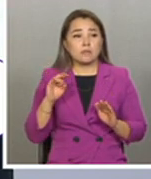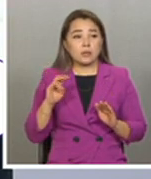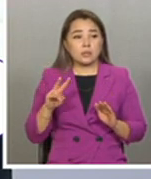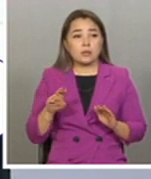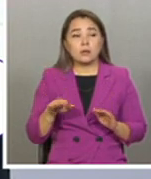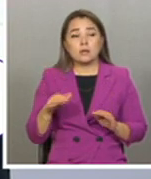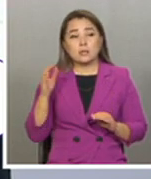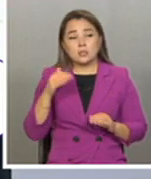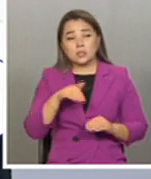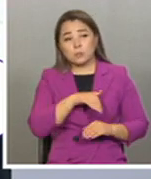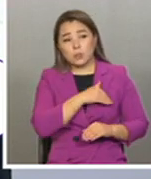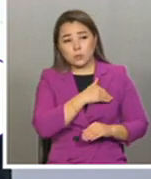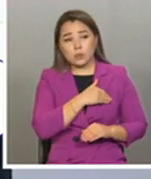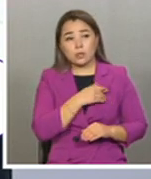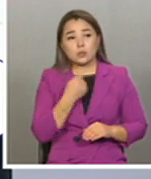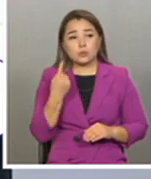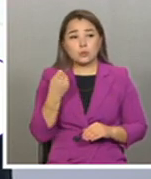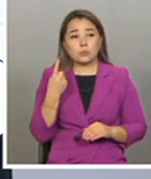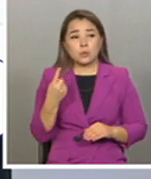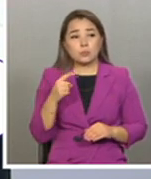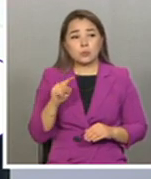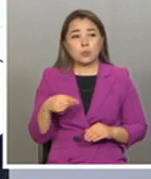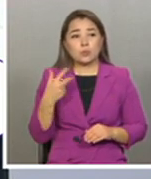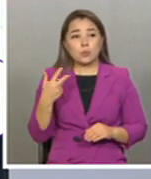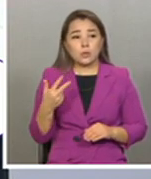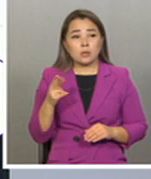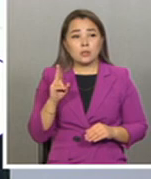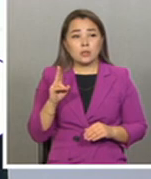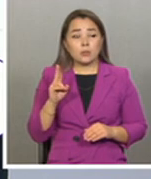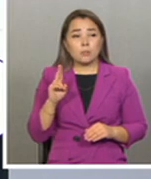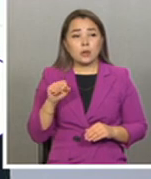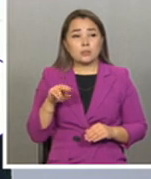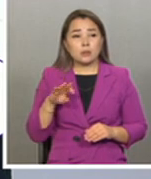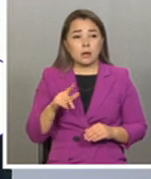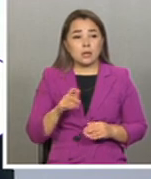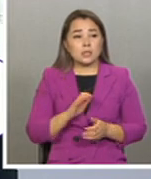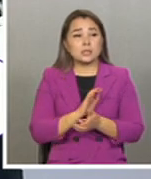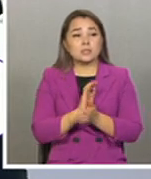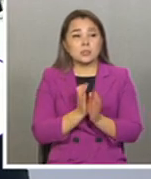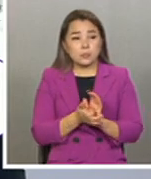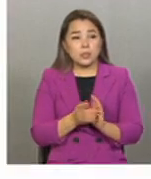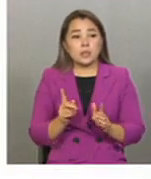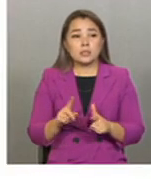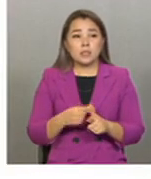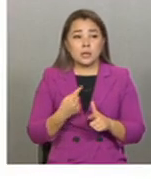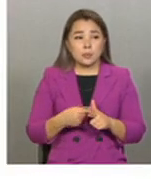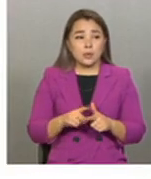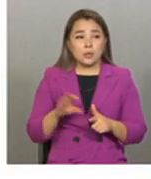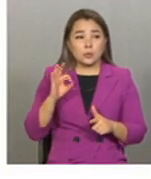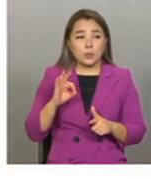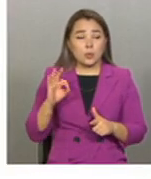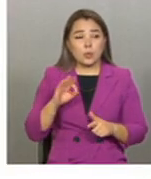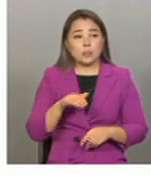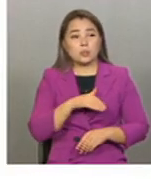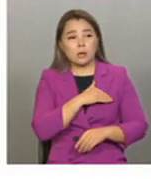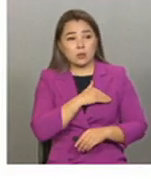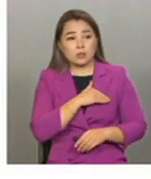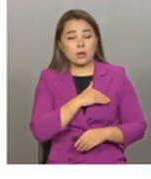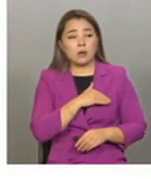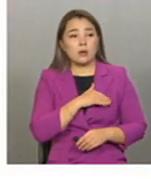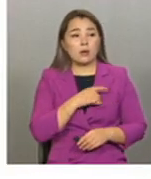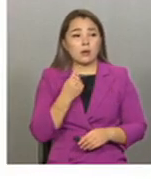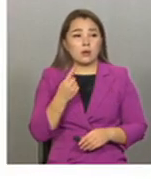температурада және 101,3 килопаскаль қысымда немесе 0 градус температурада